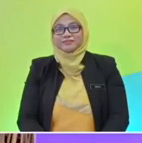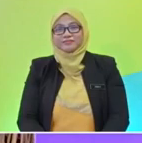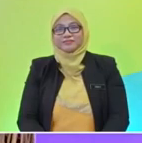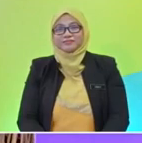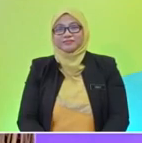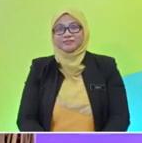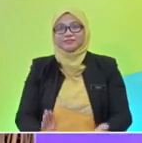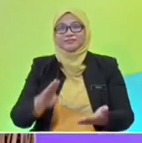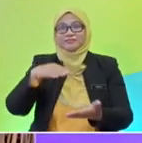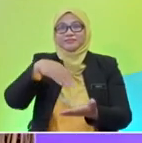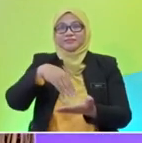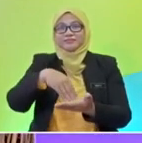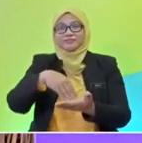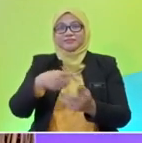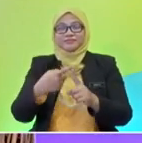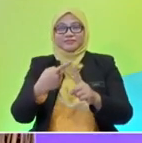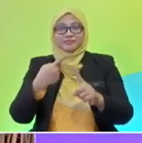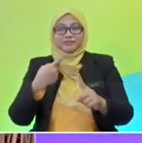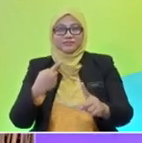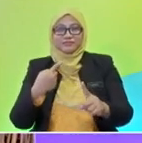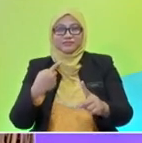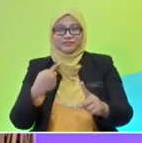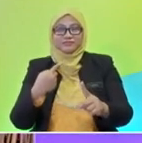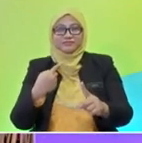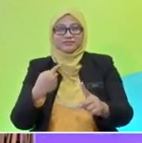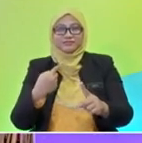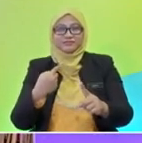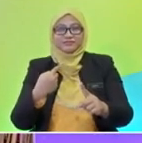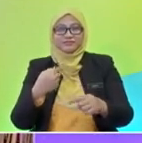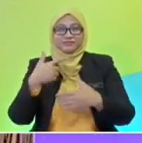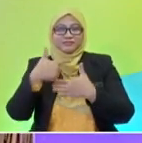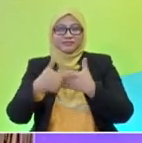bangkit dari persada luka,